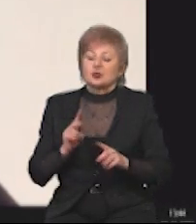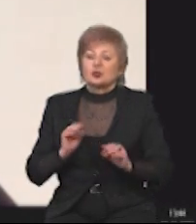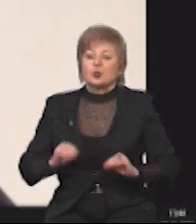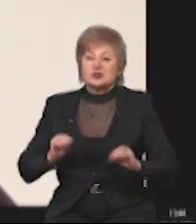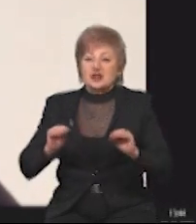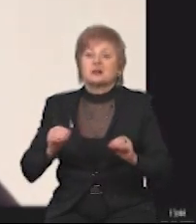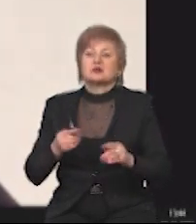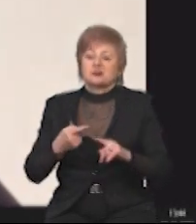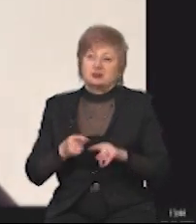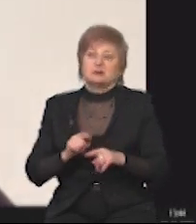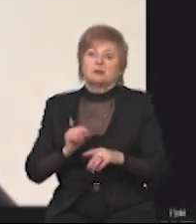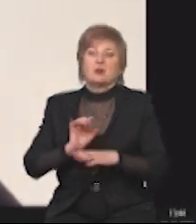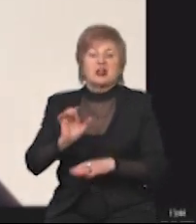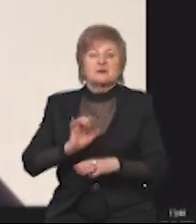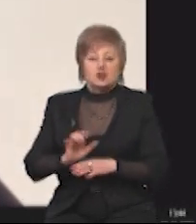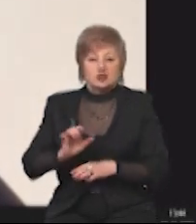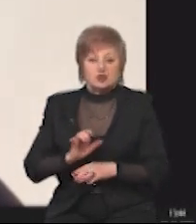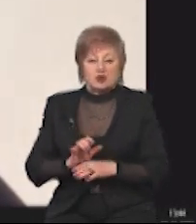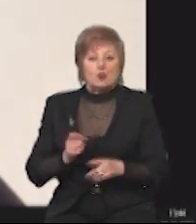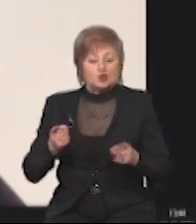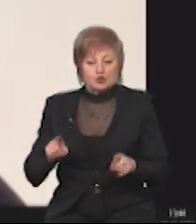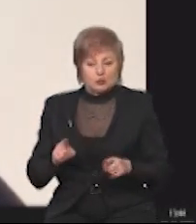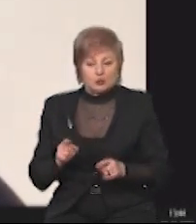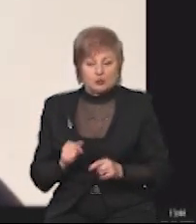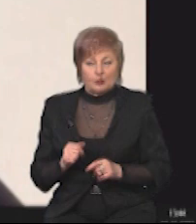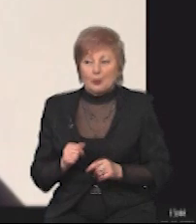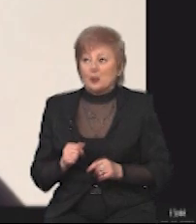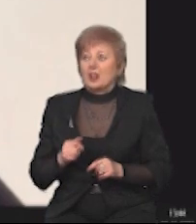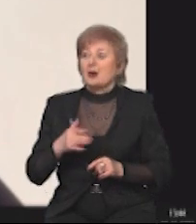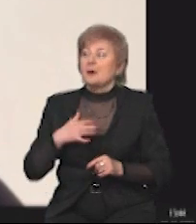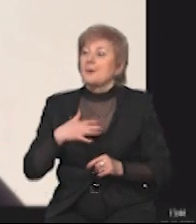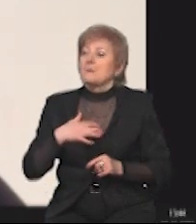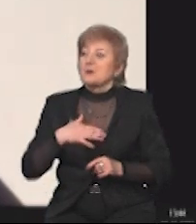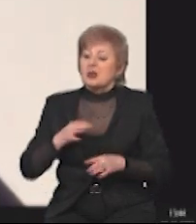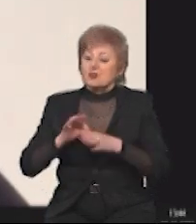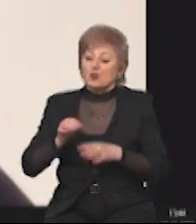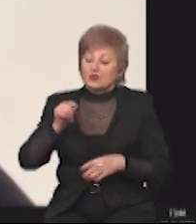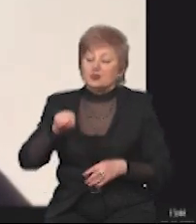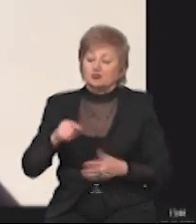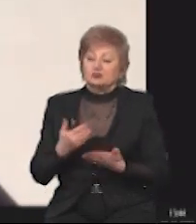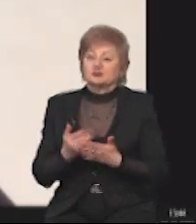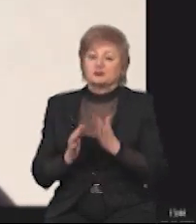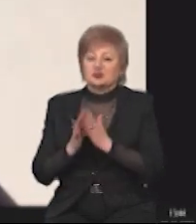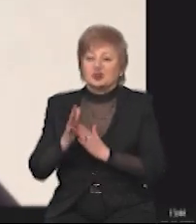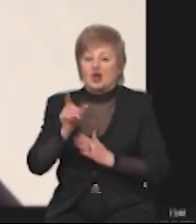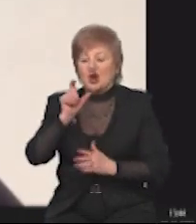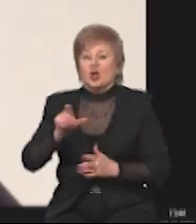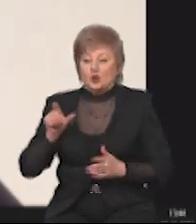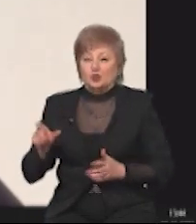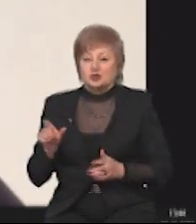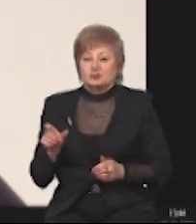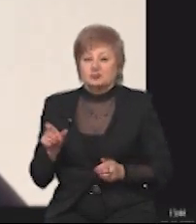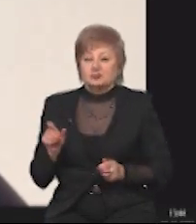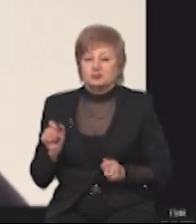такого формата. Почему? Мы когда производим здесь продукт, жители,